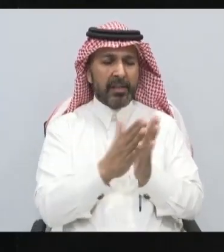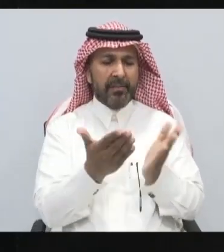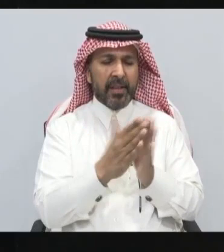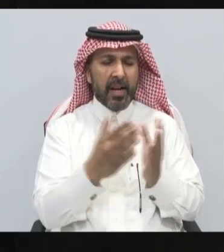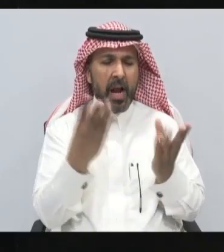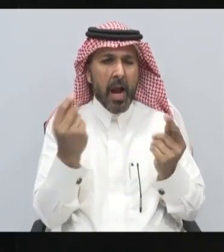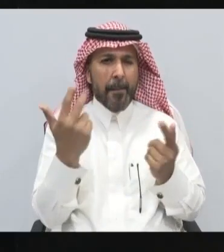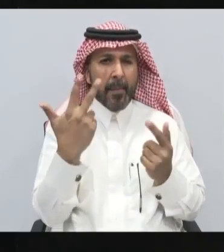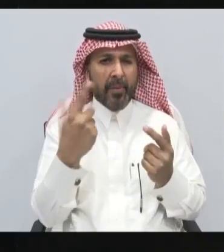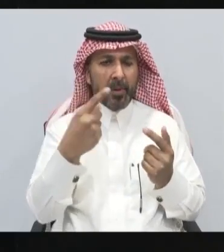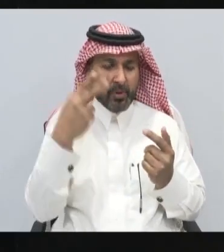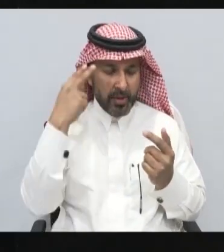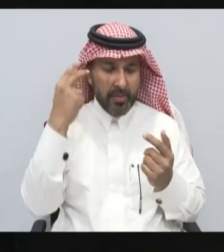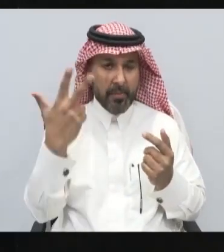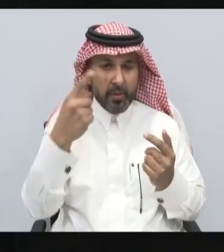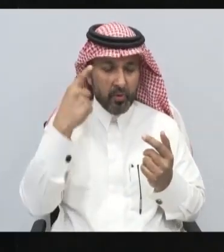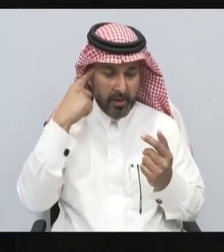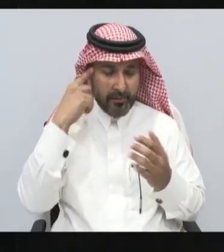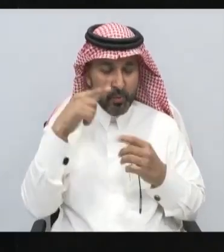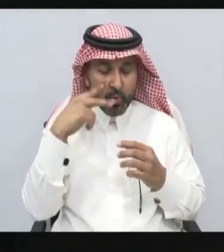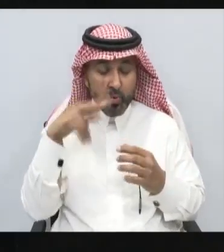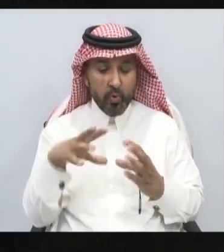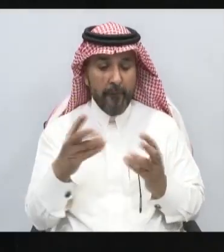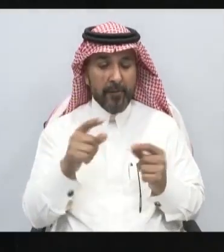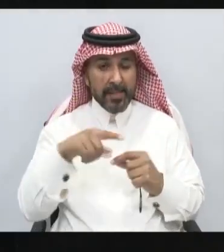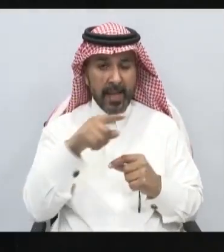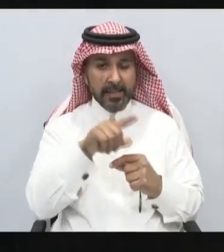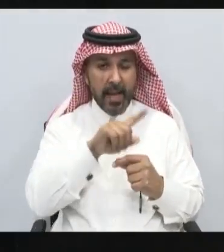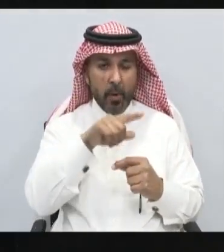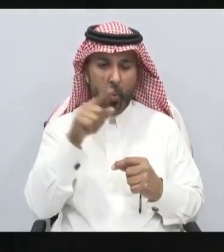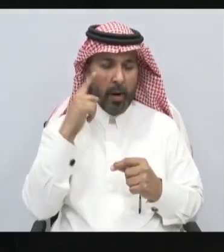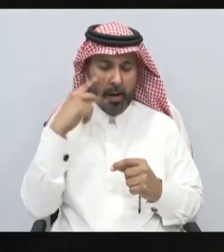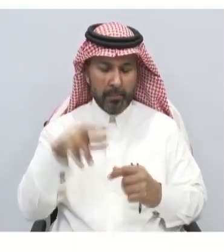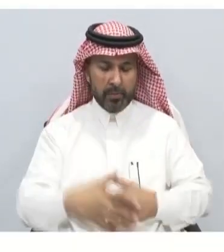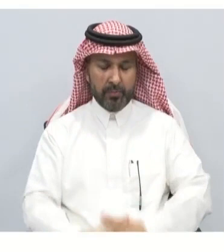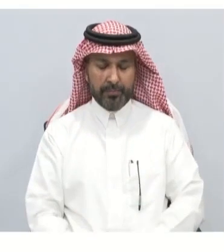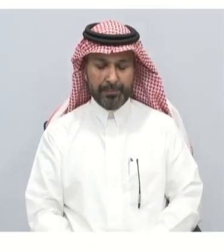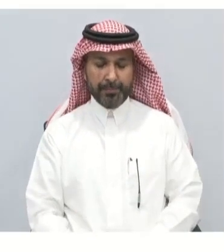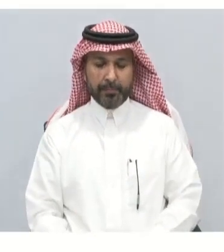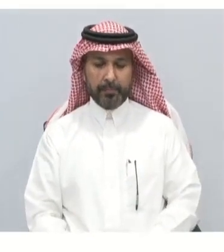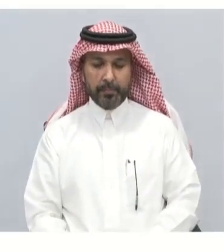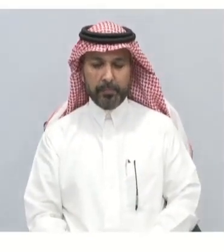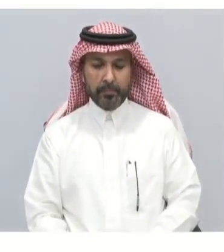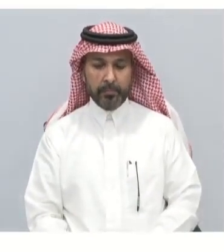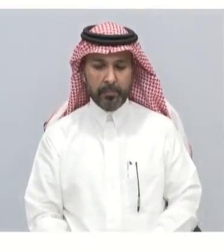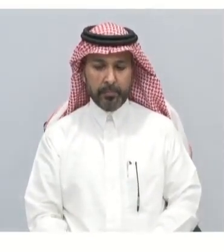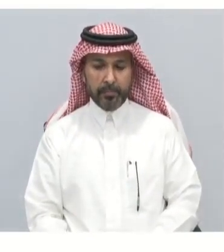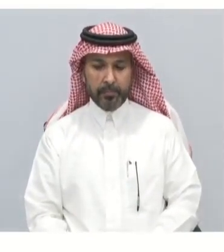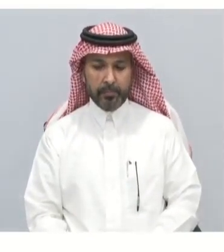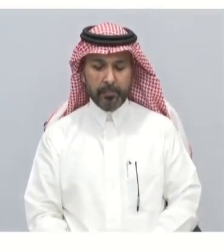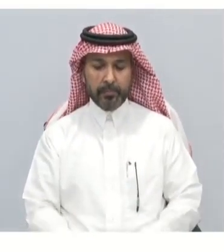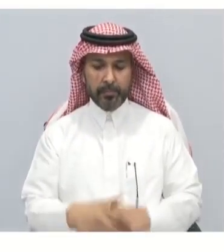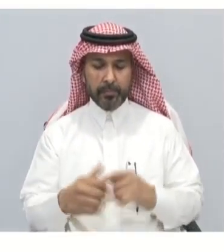اعلى من 19 بكثير او اقل منها بكثير وما الى ذلك الخطوه الرابعه من خطوات حل المساله اللي